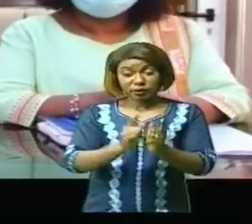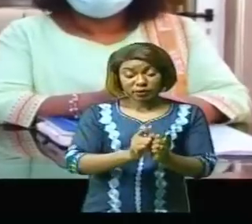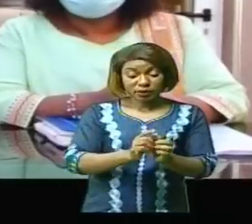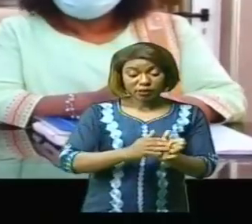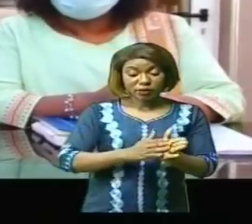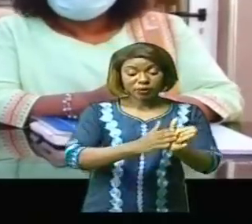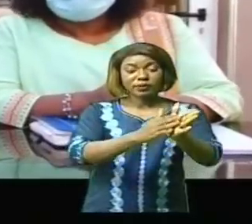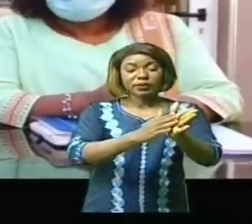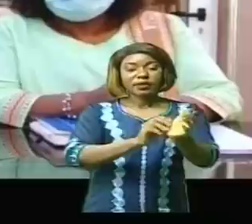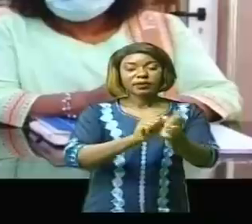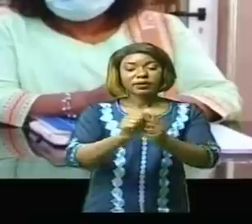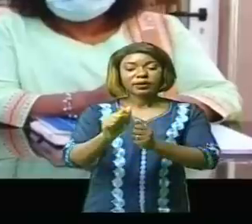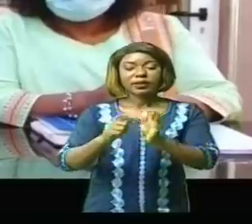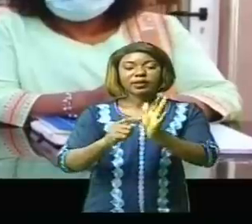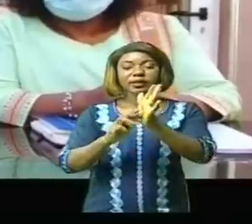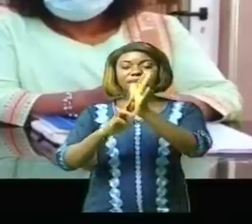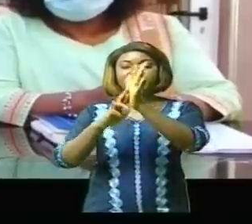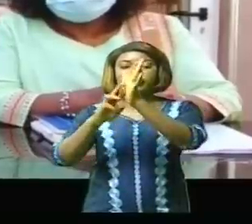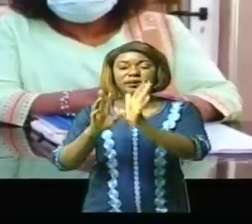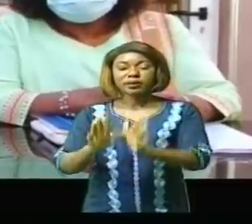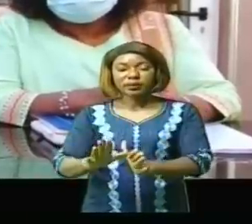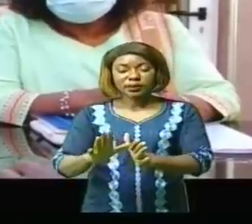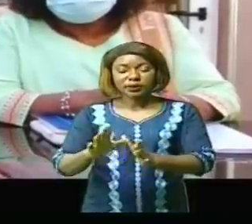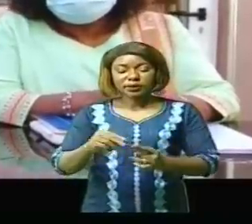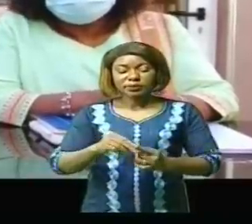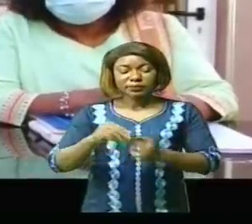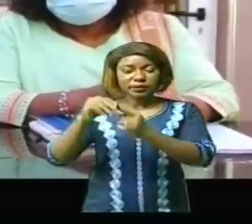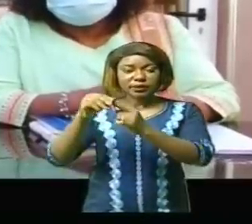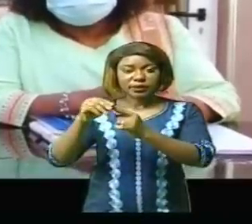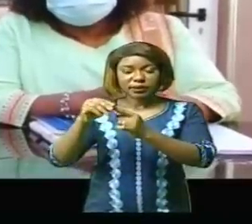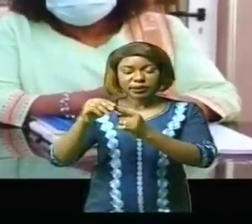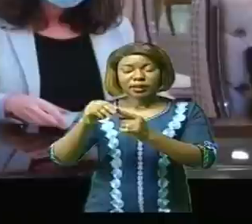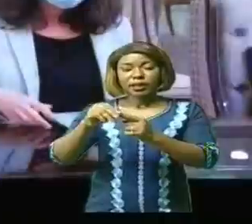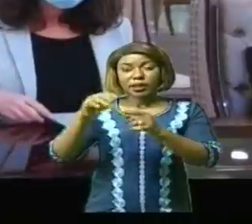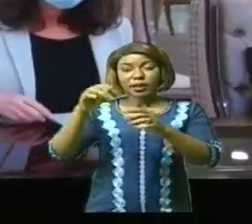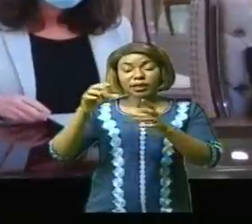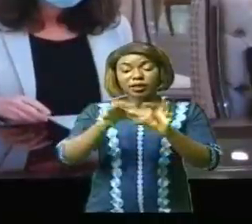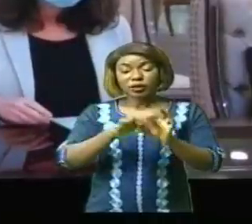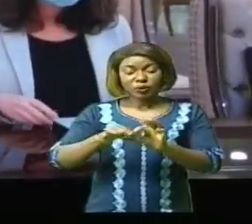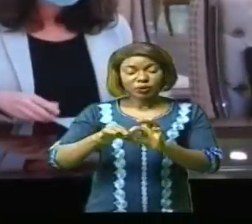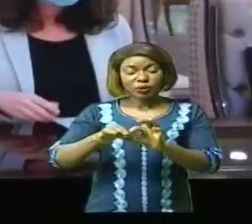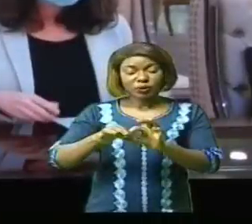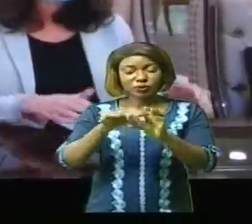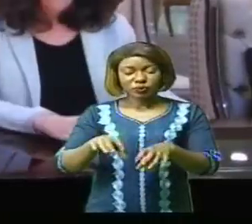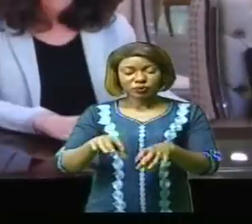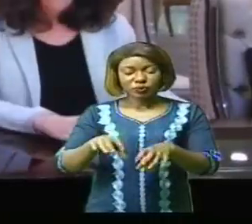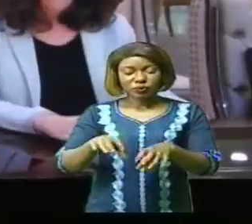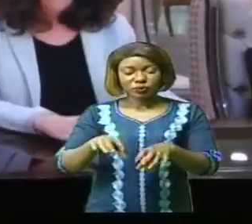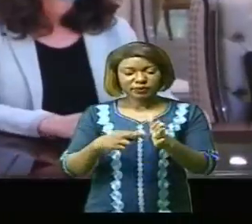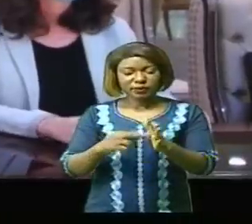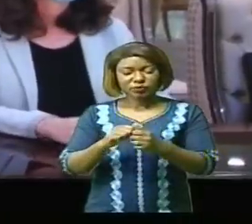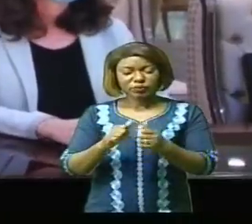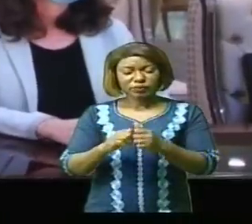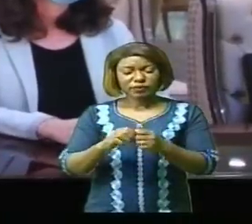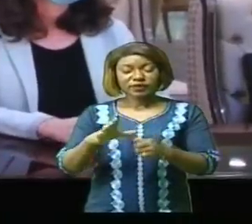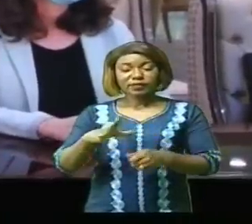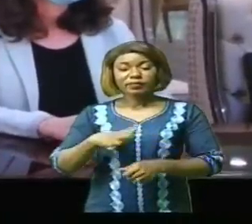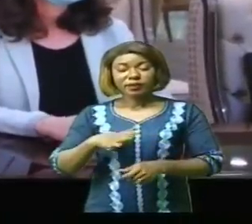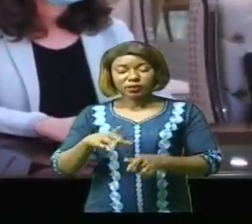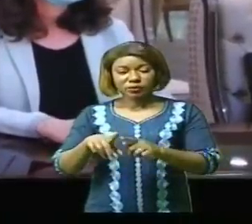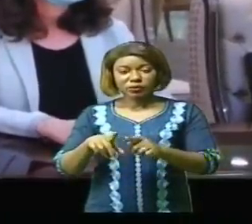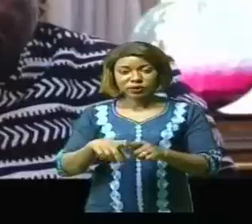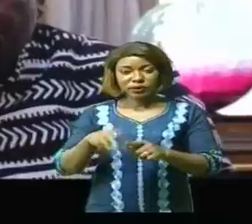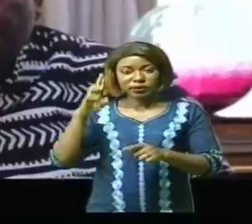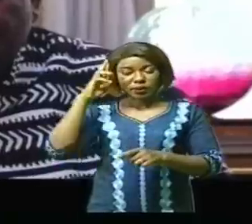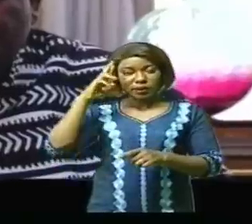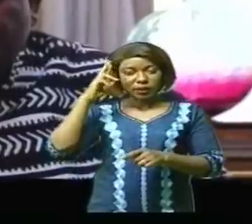qu'accompagnait la représentante spéciale du secrétaire général de l'ONU en RDC Bintou Keïta, c'est une situation inquiétante qui interpelle